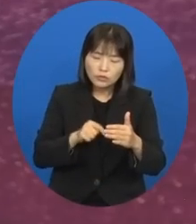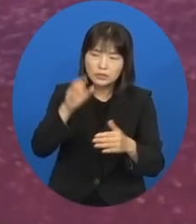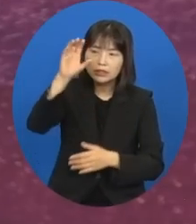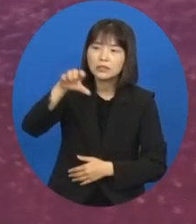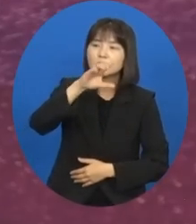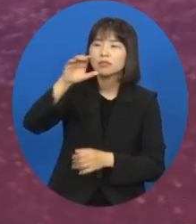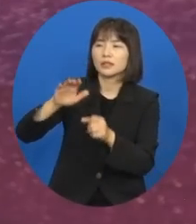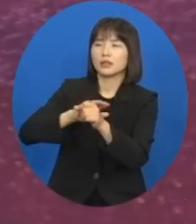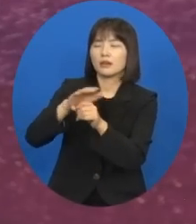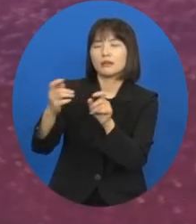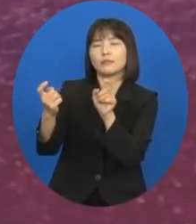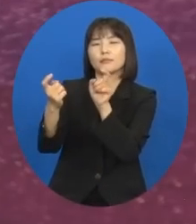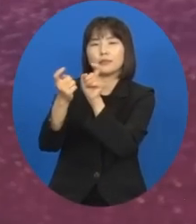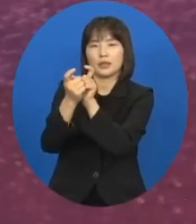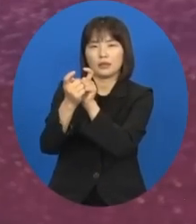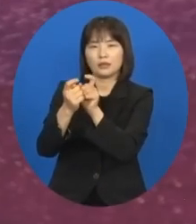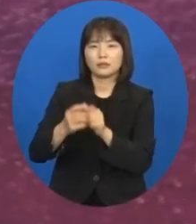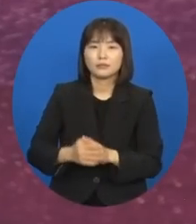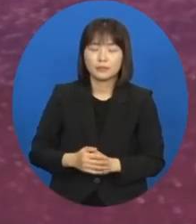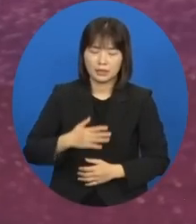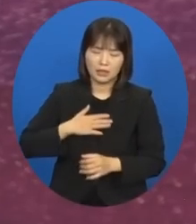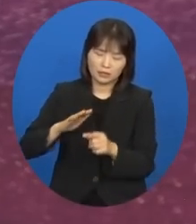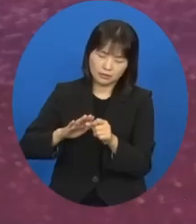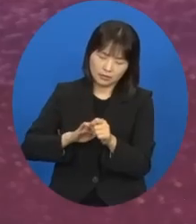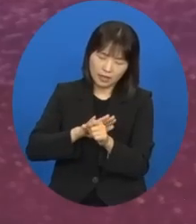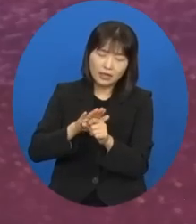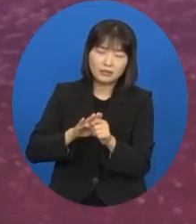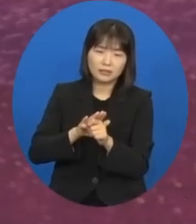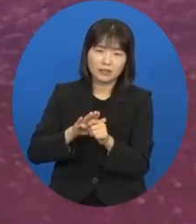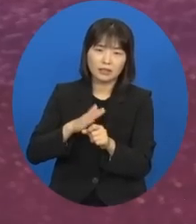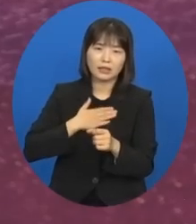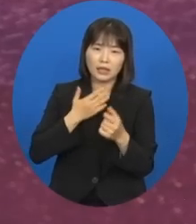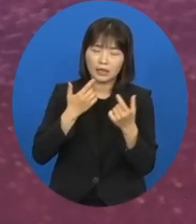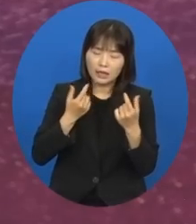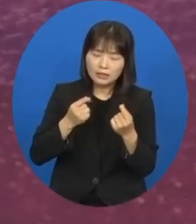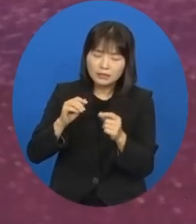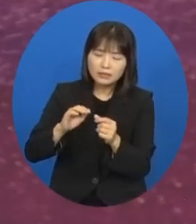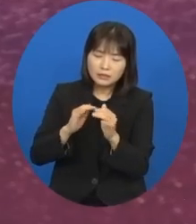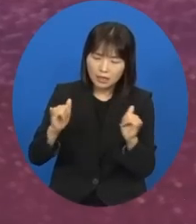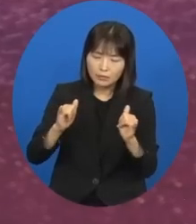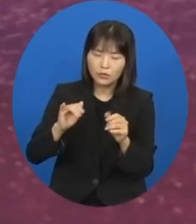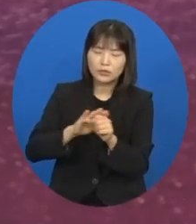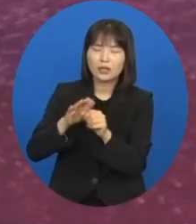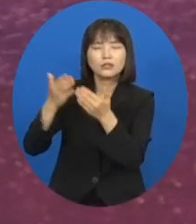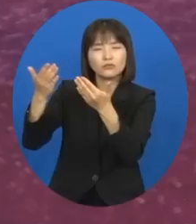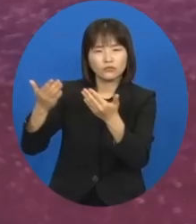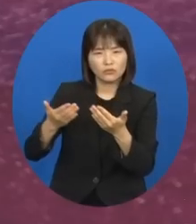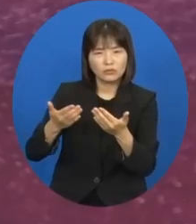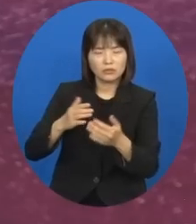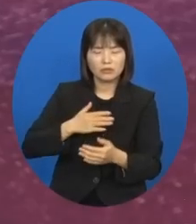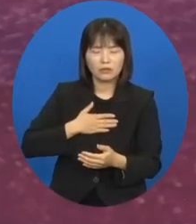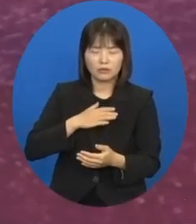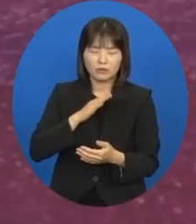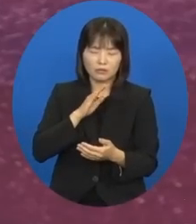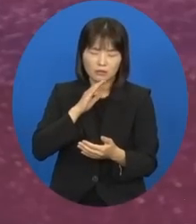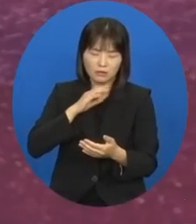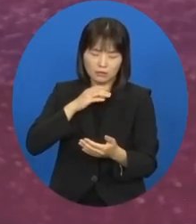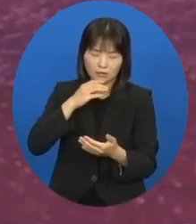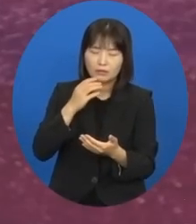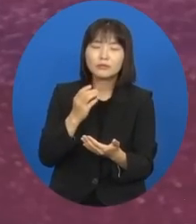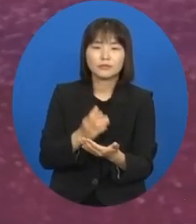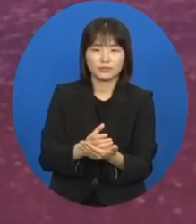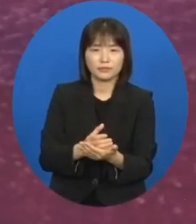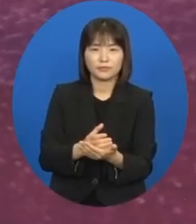만났습니다 나를 사랑하신다 나 같은 사람도 사랑하신다 정말 감격이 되었습니다